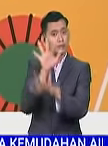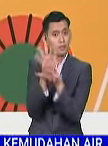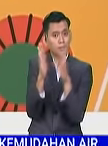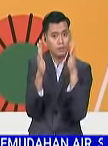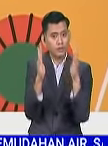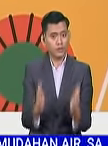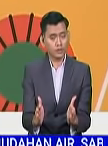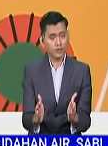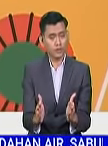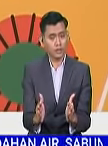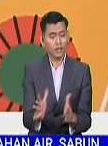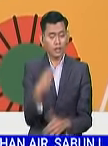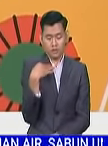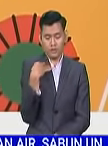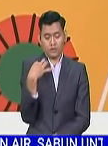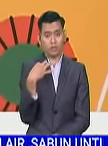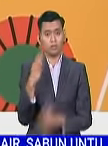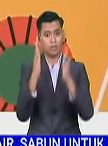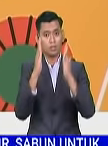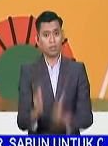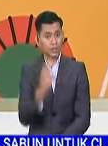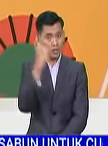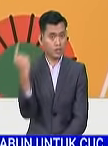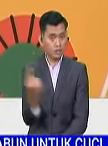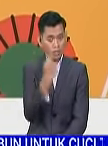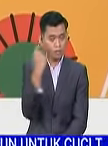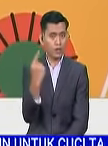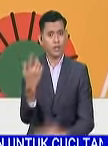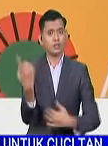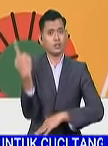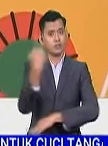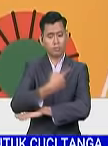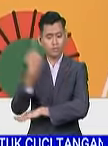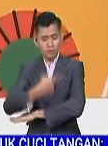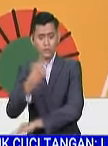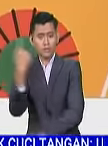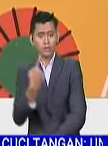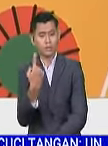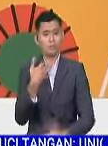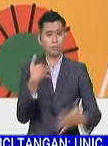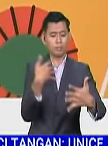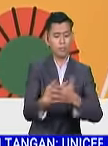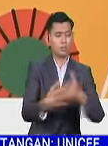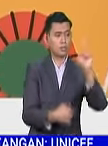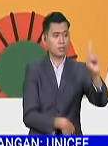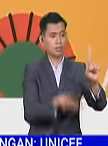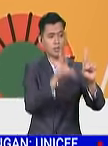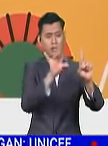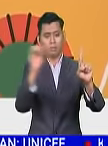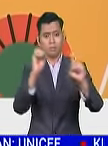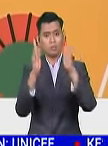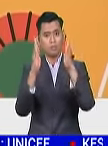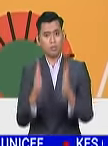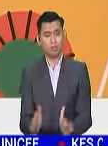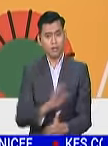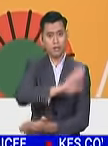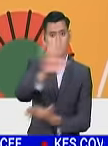orang sukarelawan ya, setiap hari 100 sehingga 180 dan semua